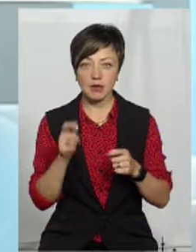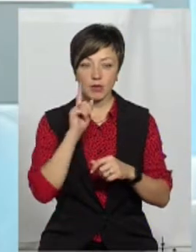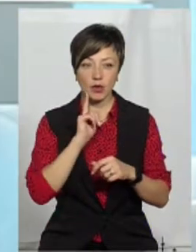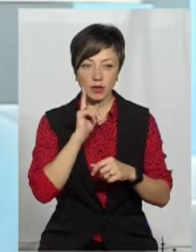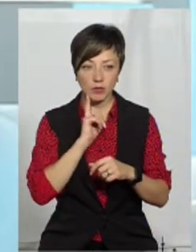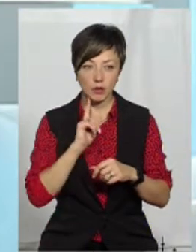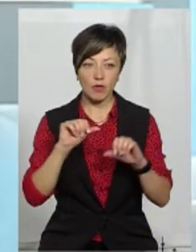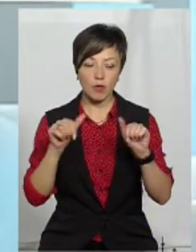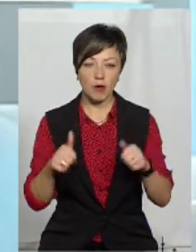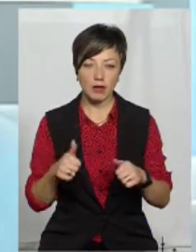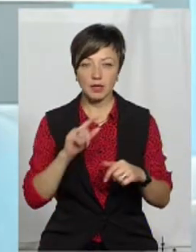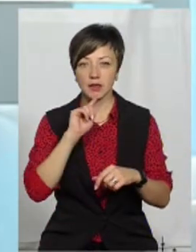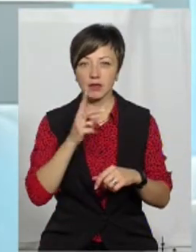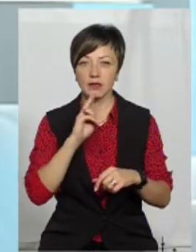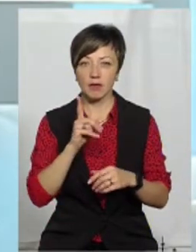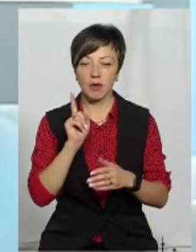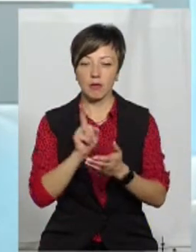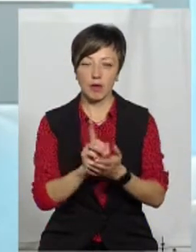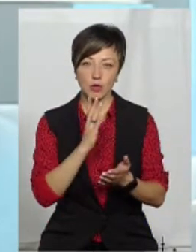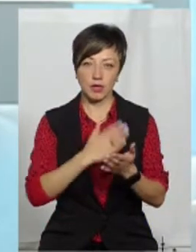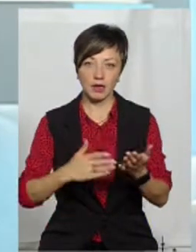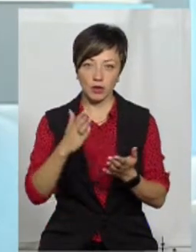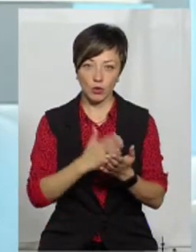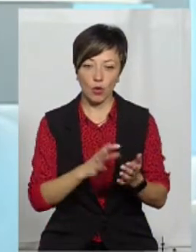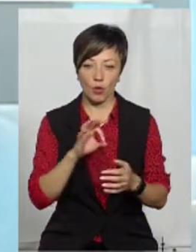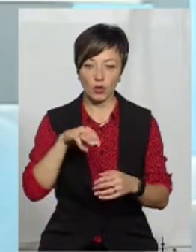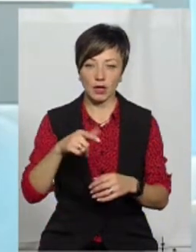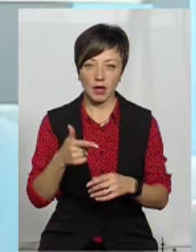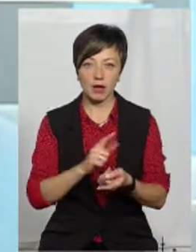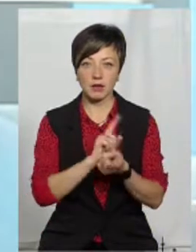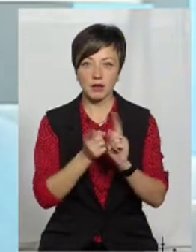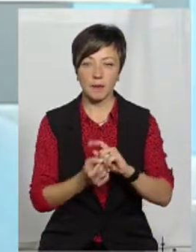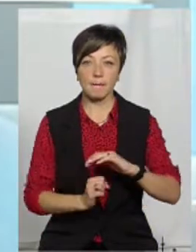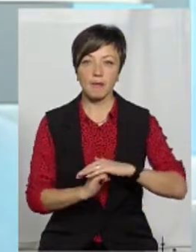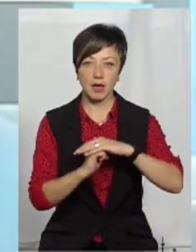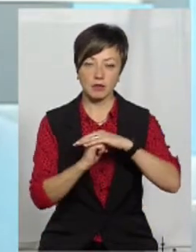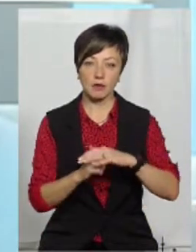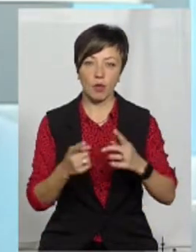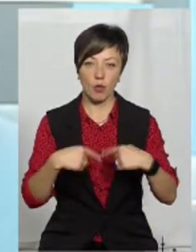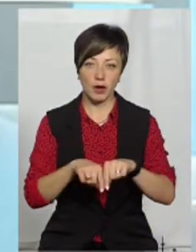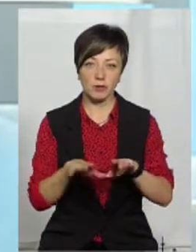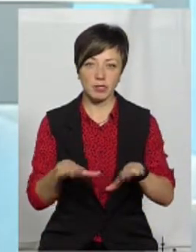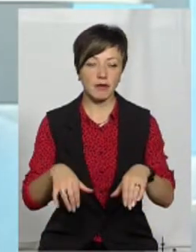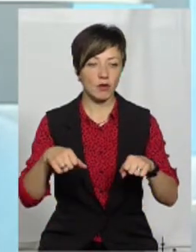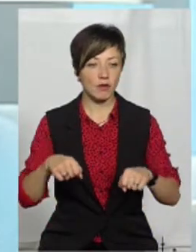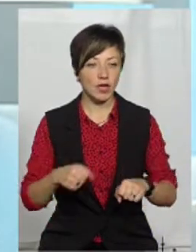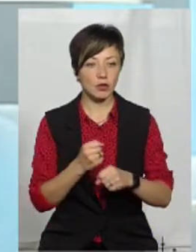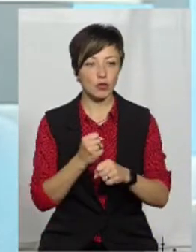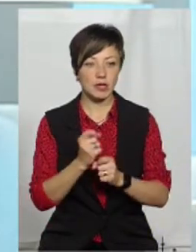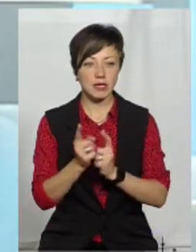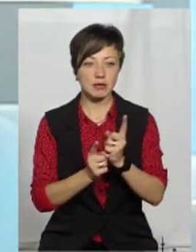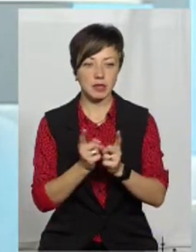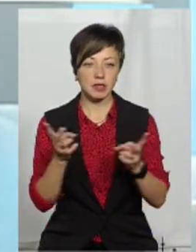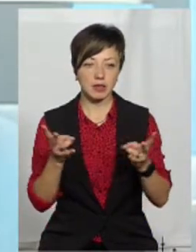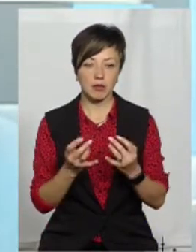поки що тимчасовий формат, який за рік-два має війти в історію, а саме ОТГ мають стати тими базовими органами місцевої влади і робити ті зміни,